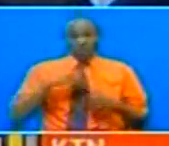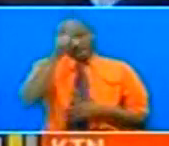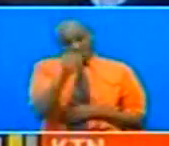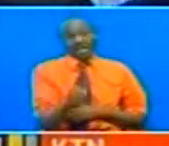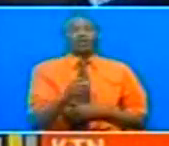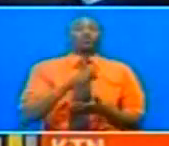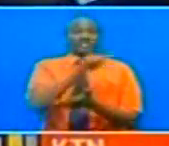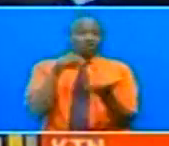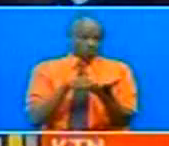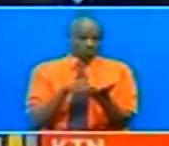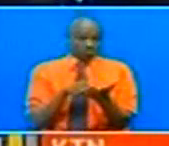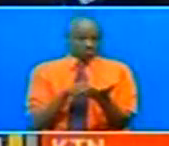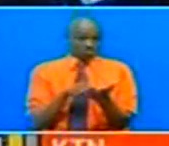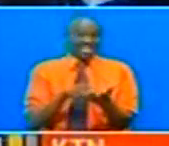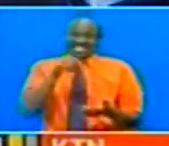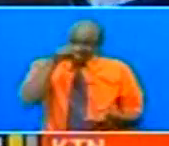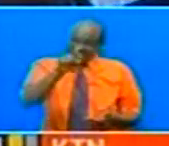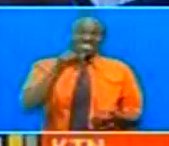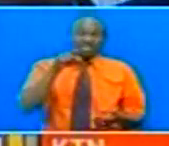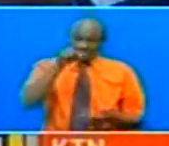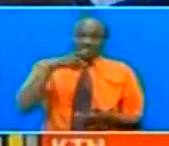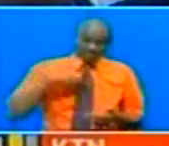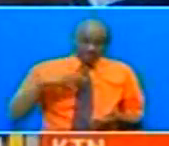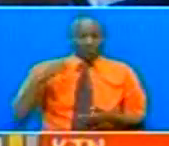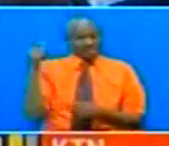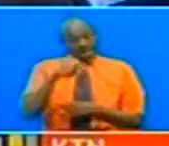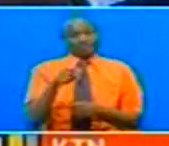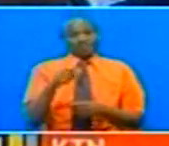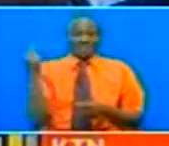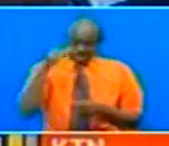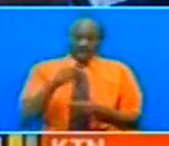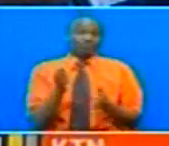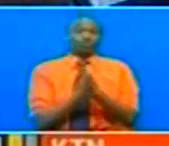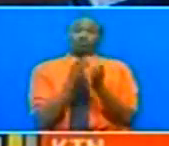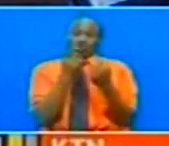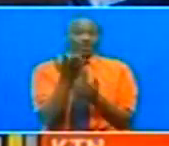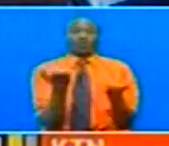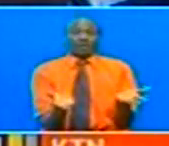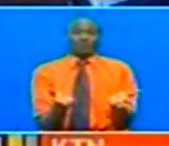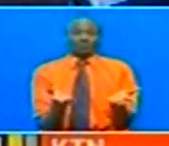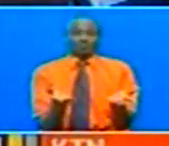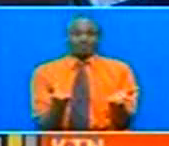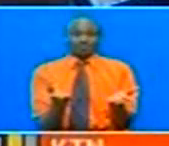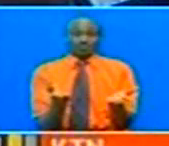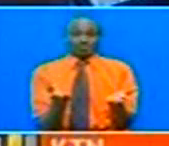Central. Hawa ndio nimekuja, ndio sasa naongea na nyinyi.